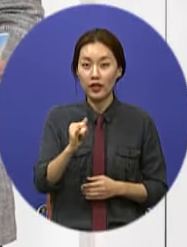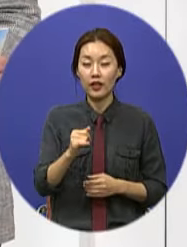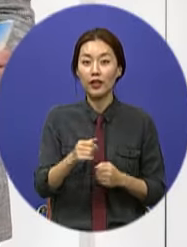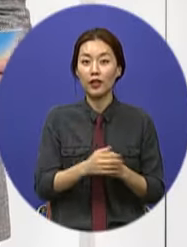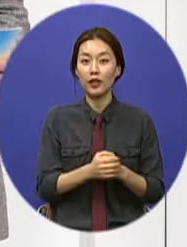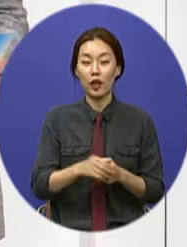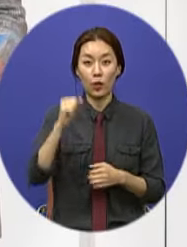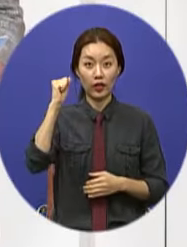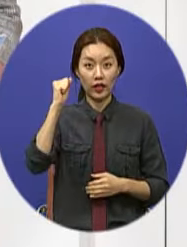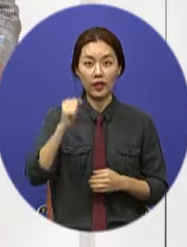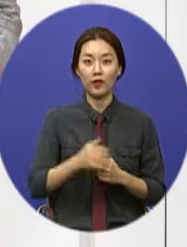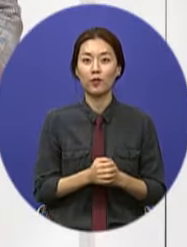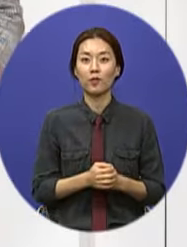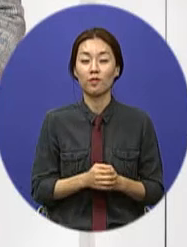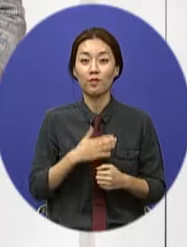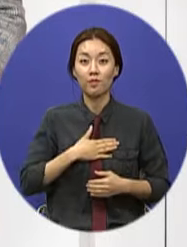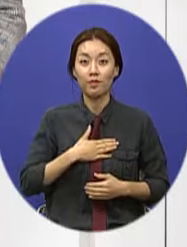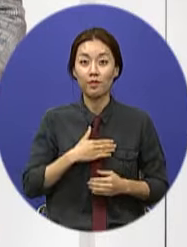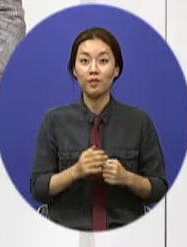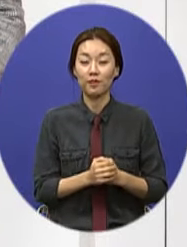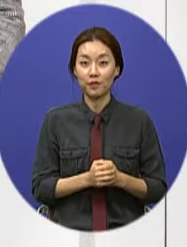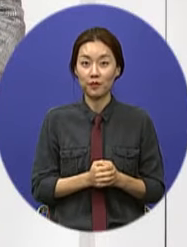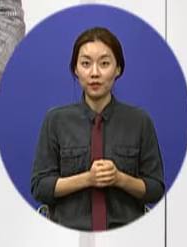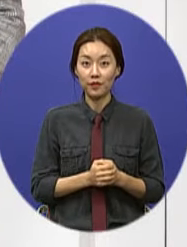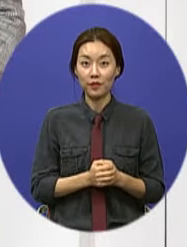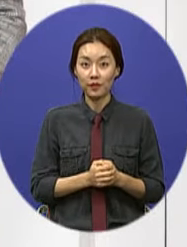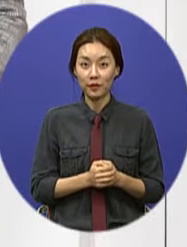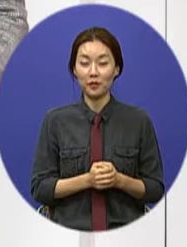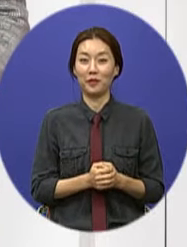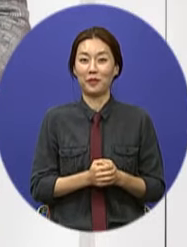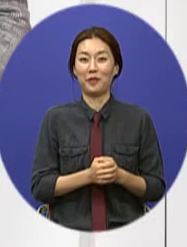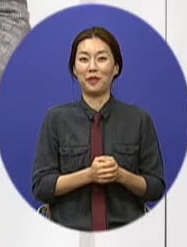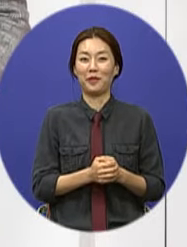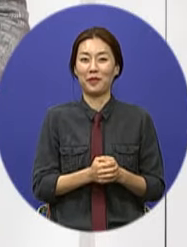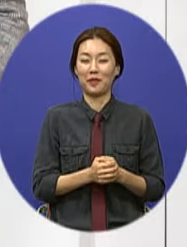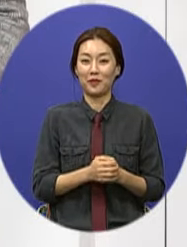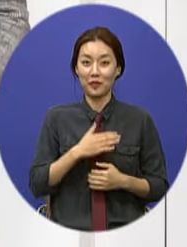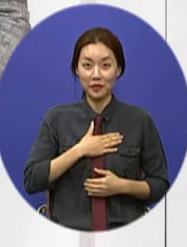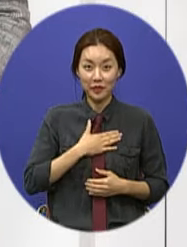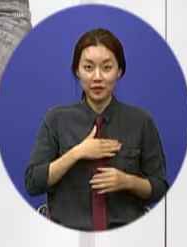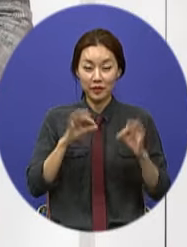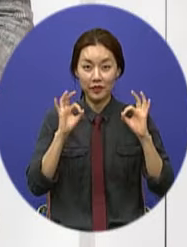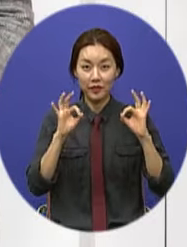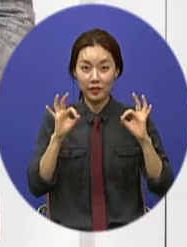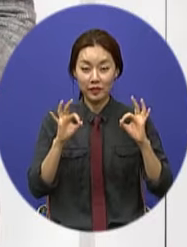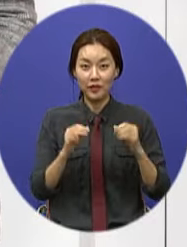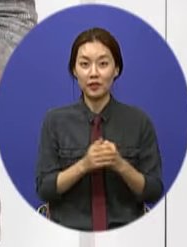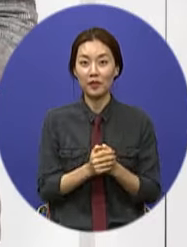이철민 네. 화이팅 이렇게 합시다. 아, 네? 아셨죠? 이철민 화이팅 그래요. 예 네, 아셨죠?